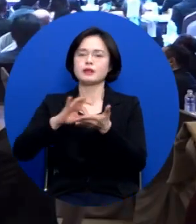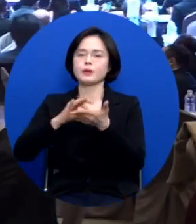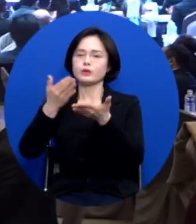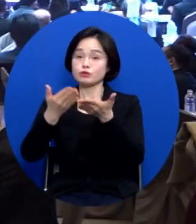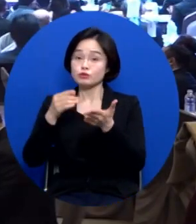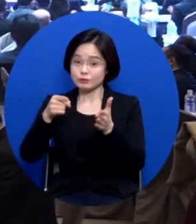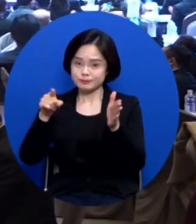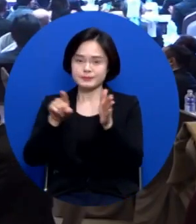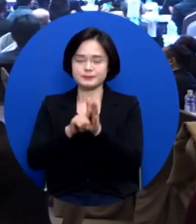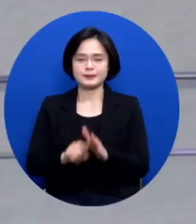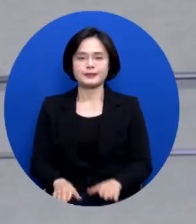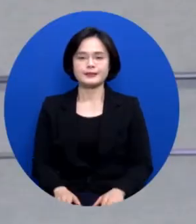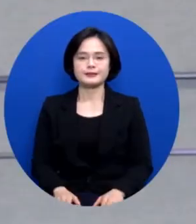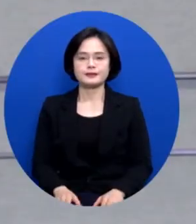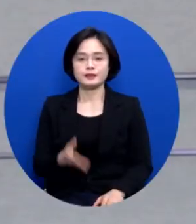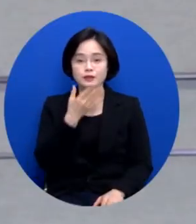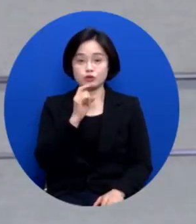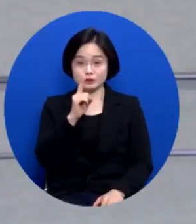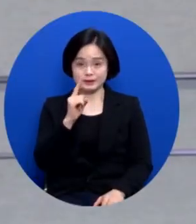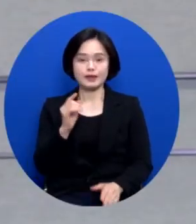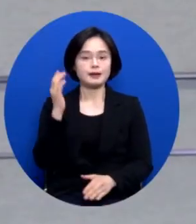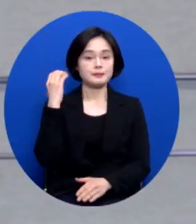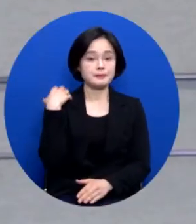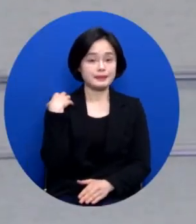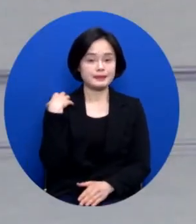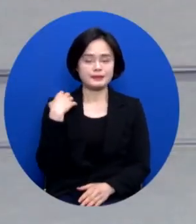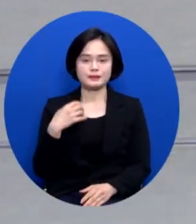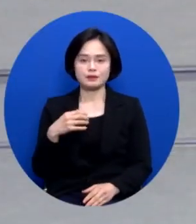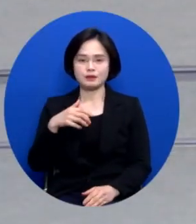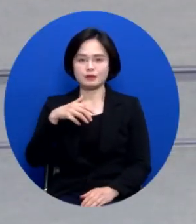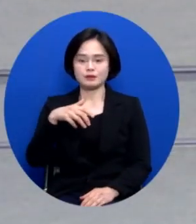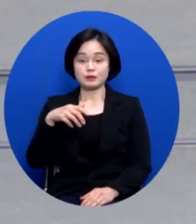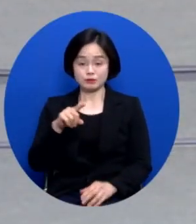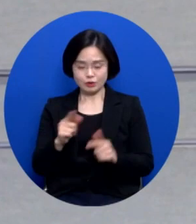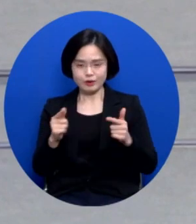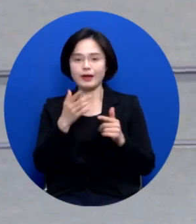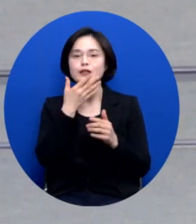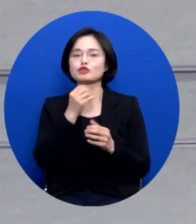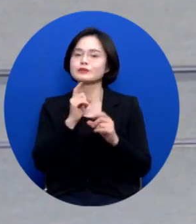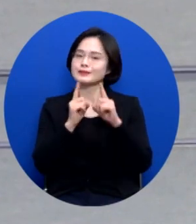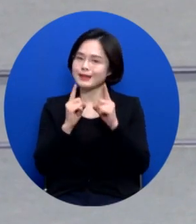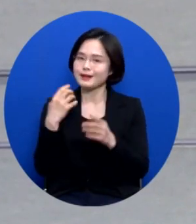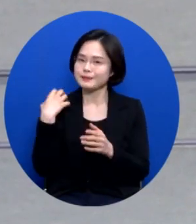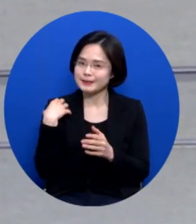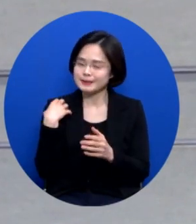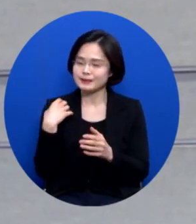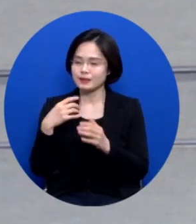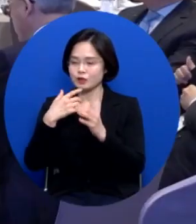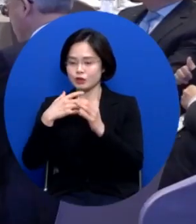또 축사를 전한 국민의힘 최재형 의원과 더불어민주당 김민석 의원은